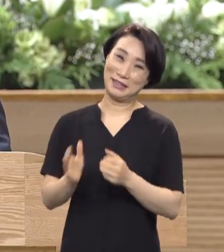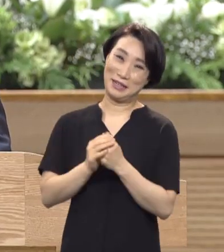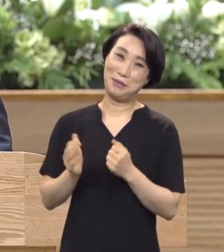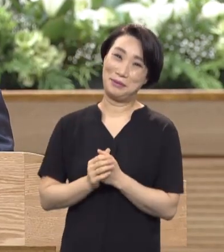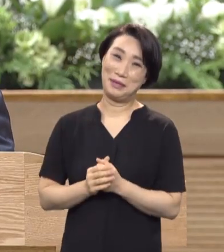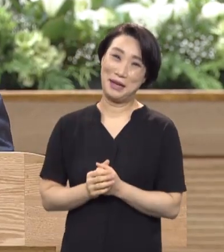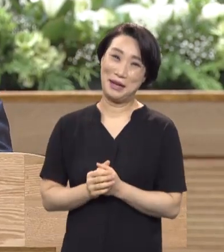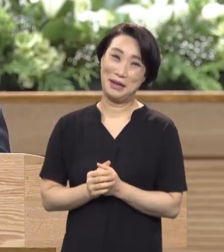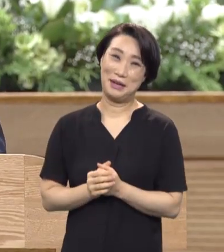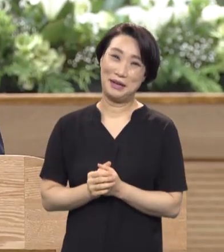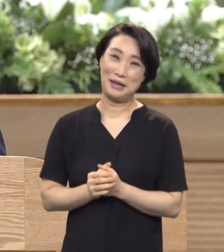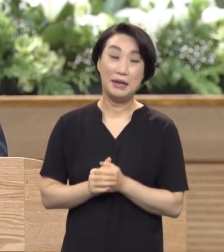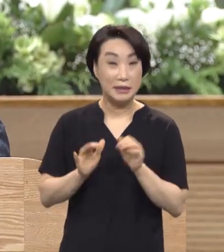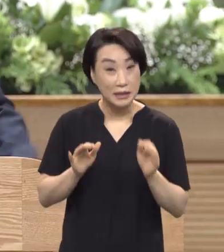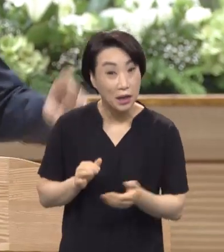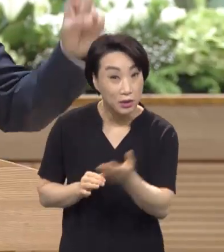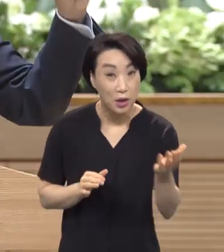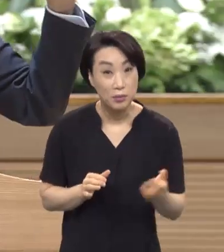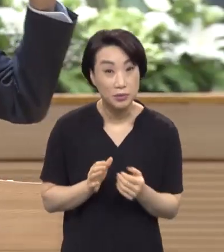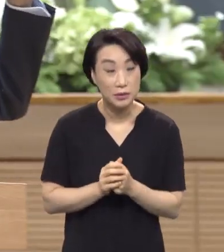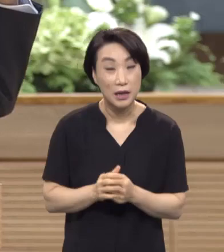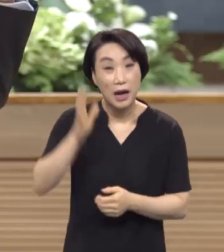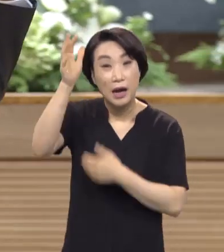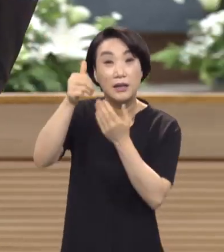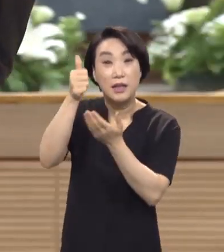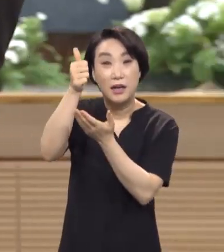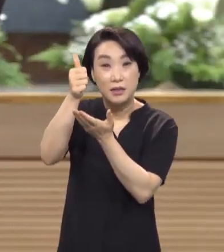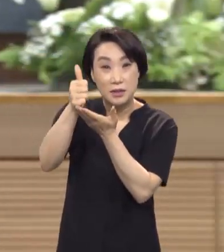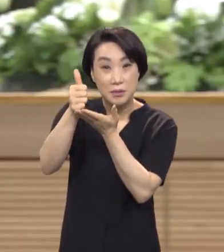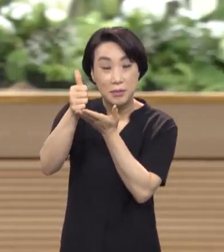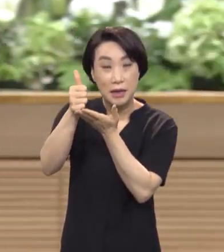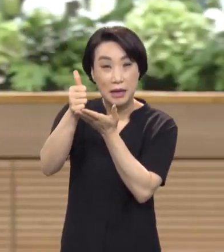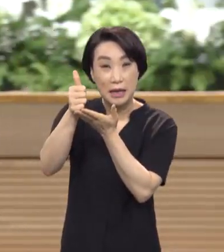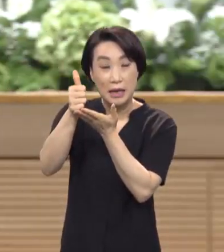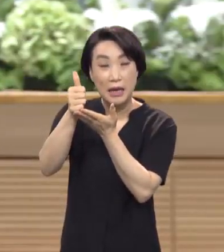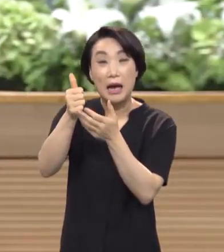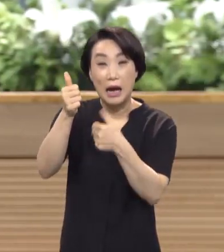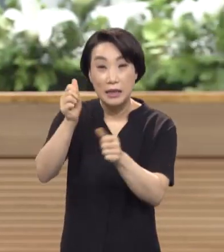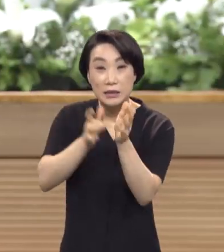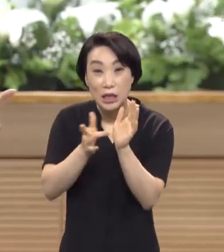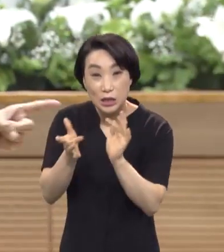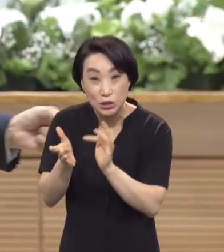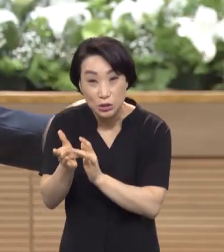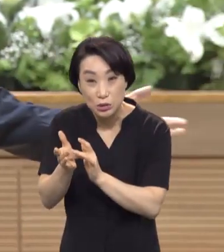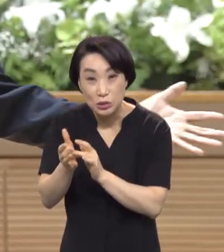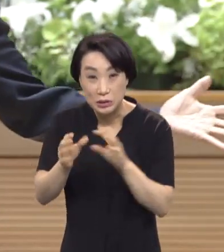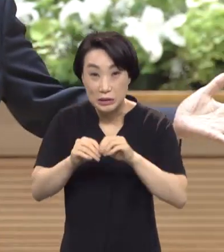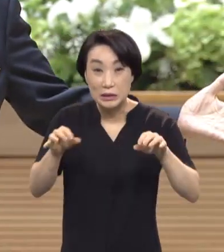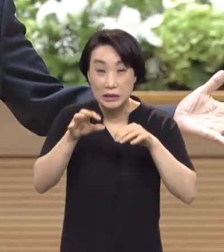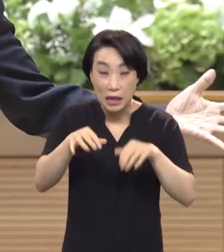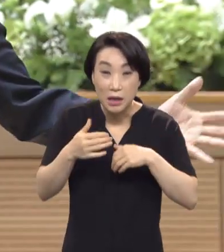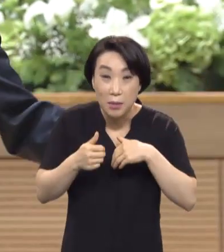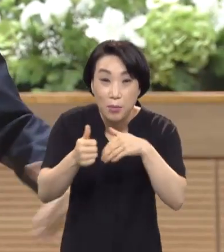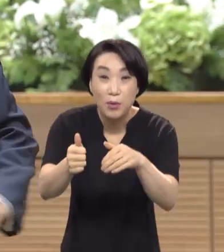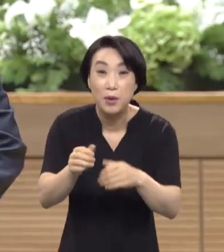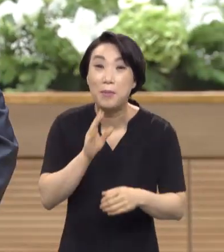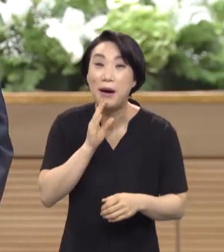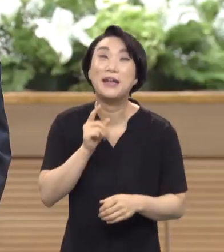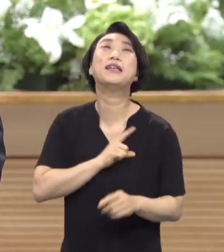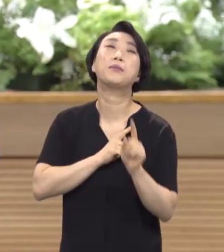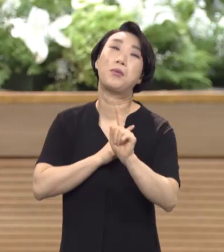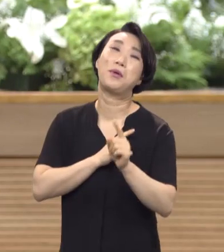때문이다 그랬어. 자, 하나님의 아들을 이 땅에 보냈는데